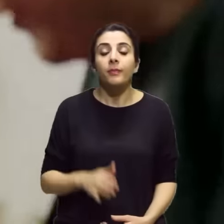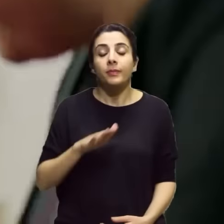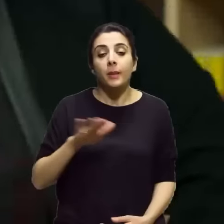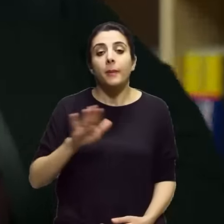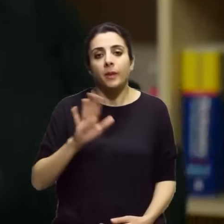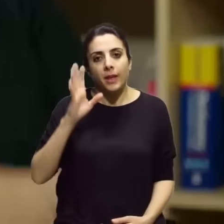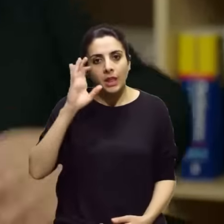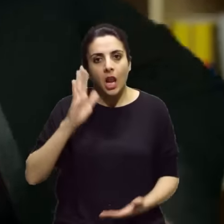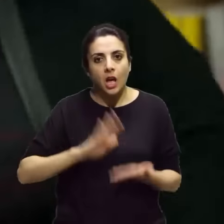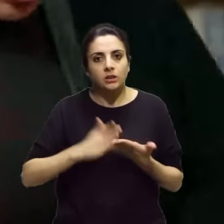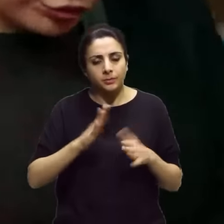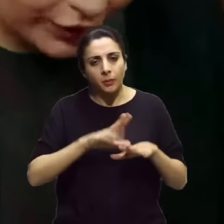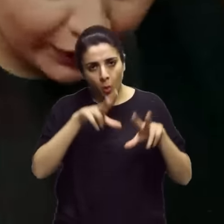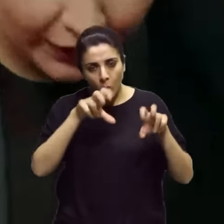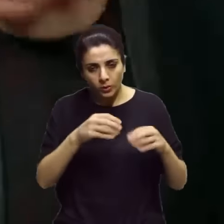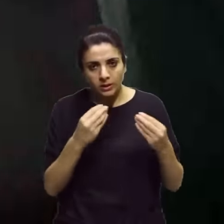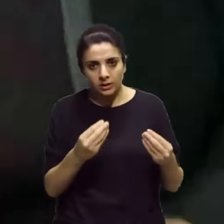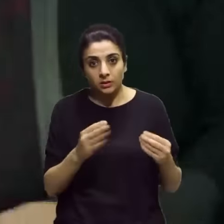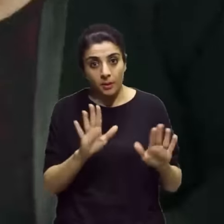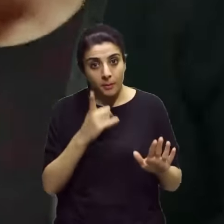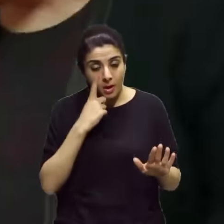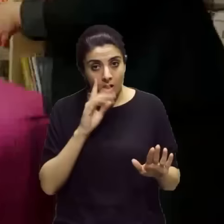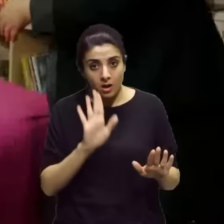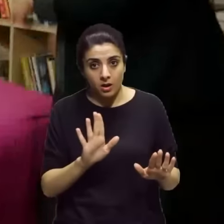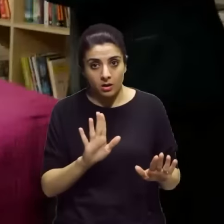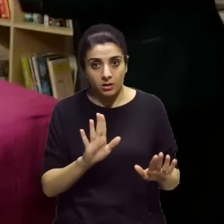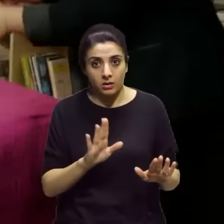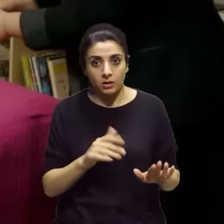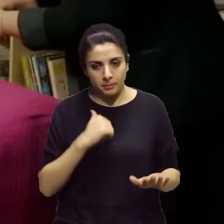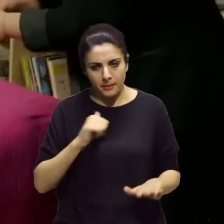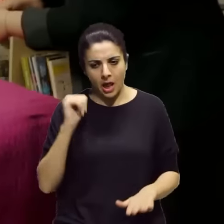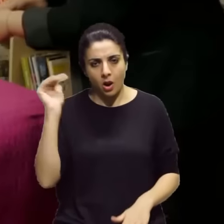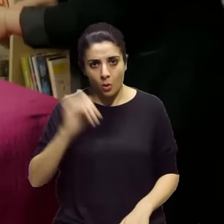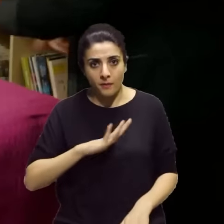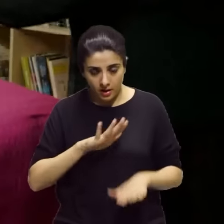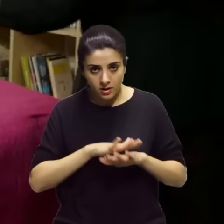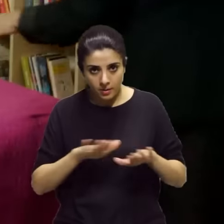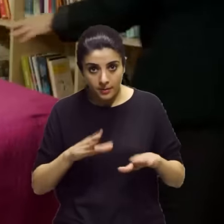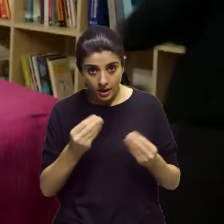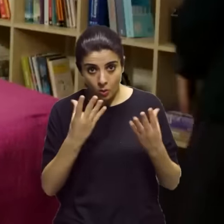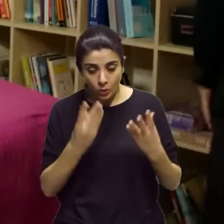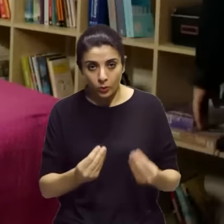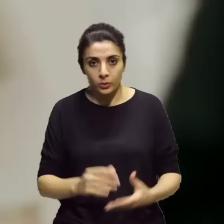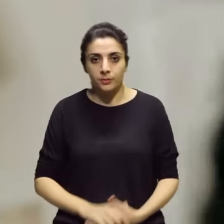Tamam tamam deli arkadaşım, tamam. Sen otur. Ama bak. Geri geleceğim ama, tamam mı? İyi